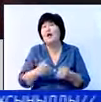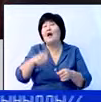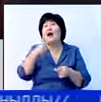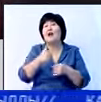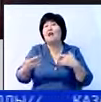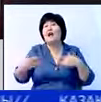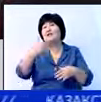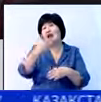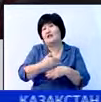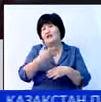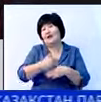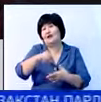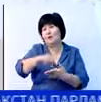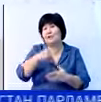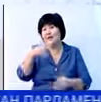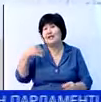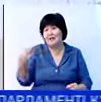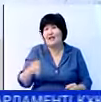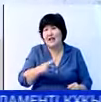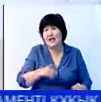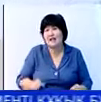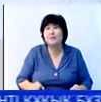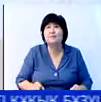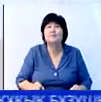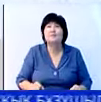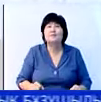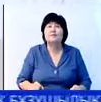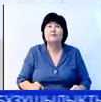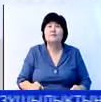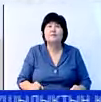алдымен театрландырылған қойылымды тамашалады.